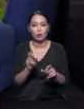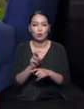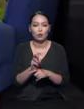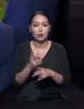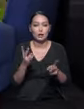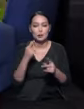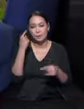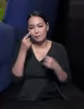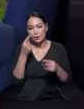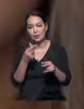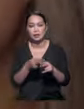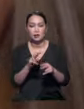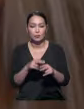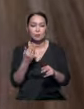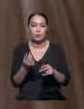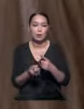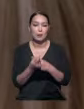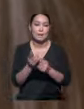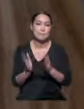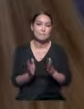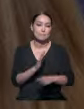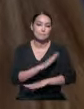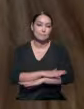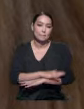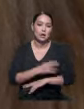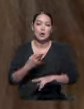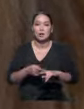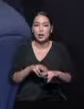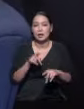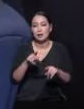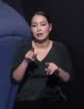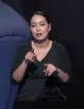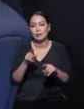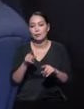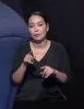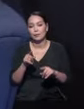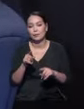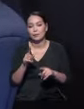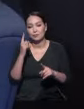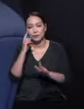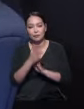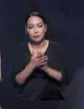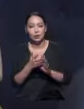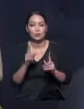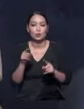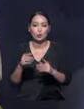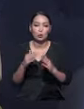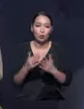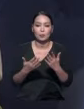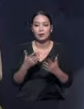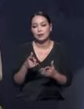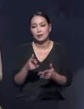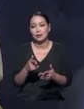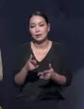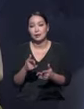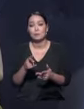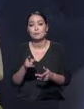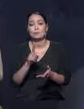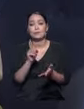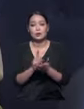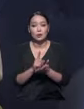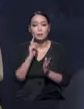психологи подобное поведение связывают с тем, что юные нарушители закона могли столкнуться с бытовым насилием дома. Мало кто понимает на